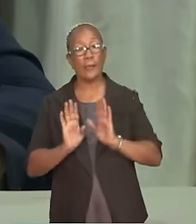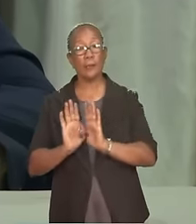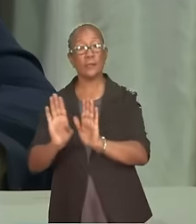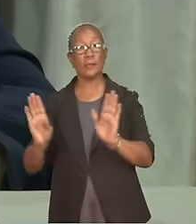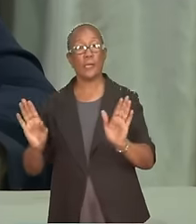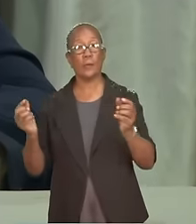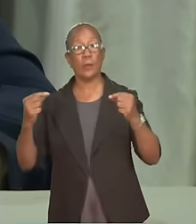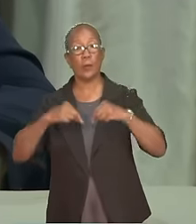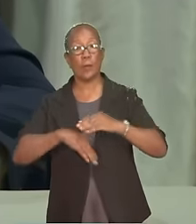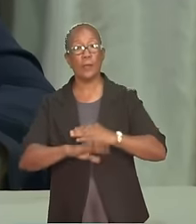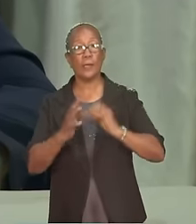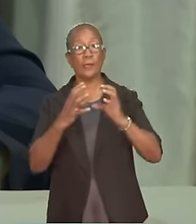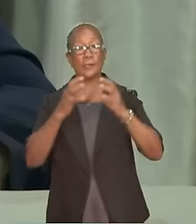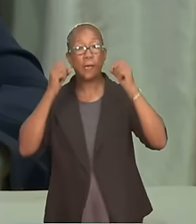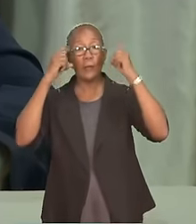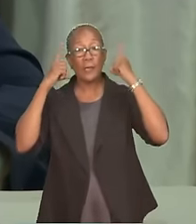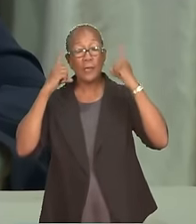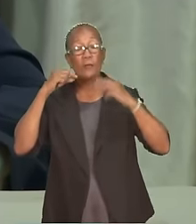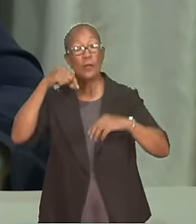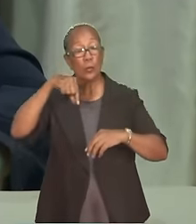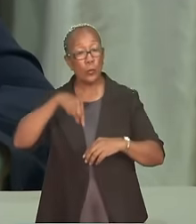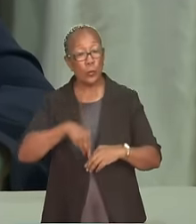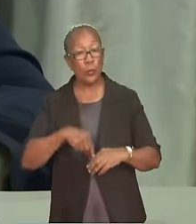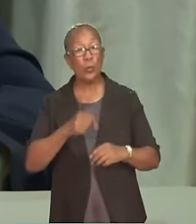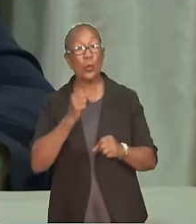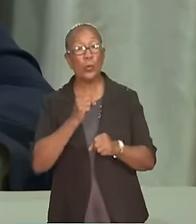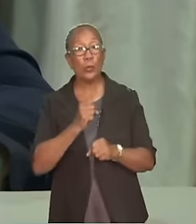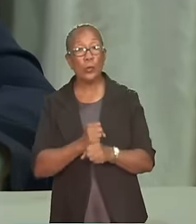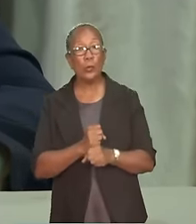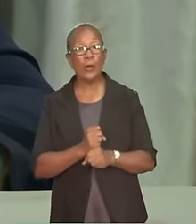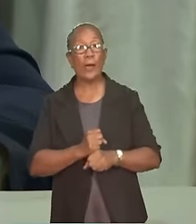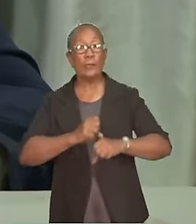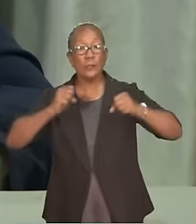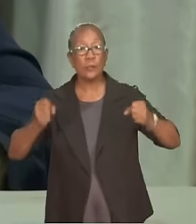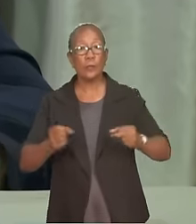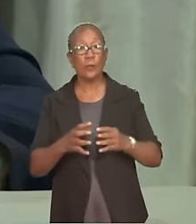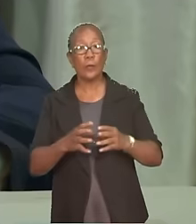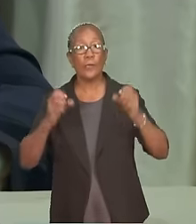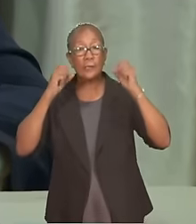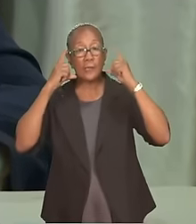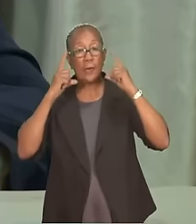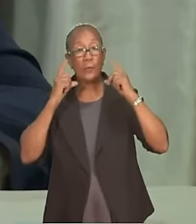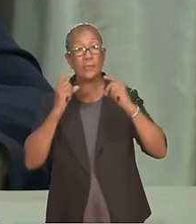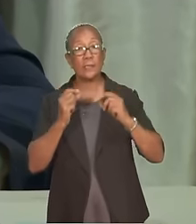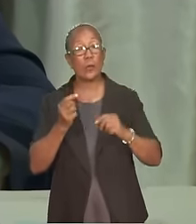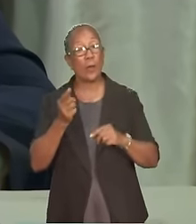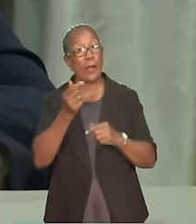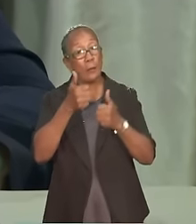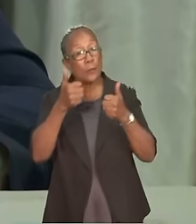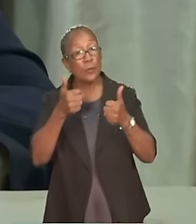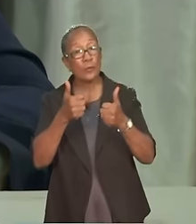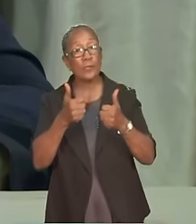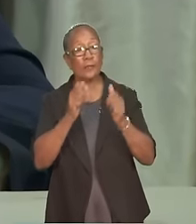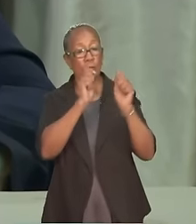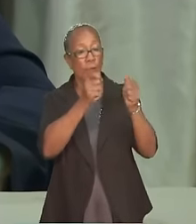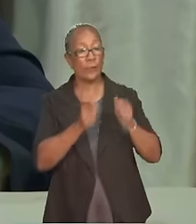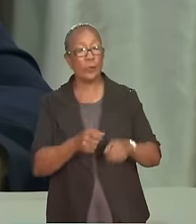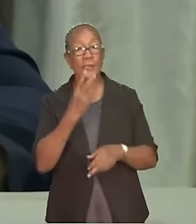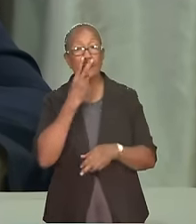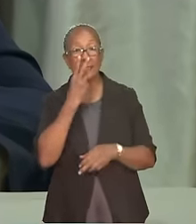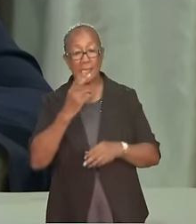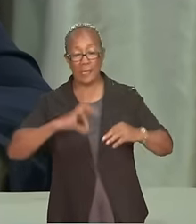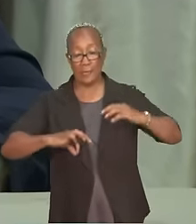de samenleving. We zijn al bezig structurele maatregelen te hebben. We zien wel positieve resultaten. We zien wel dat de minister nu